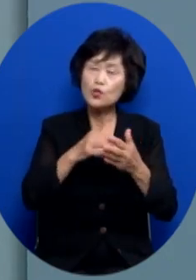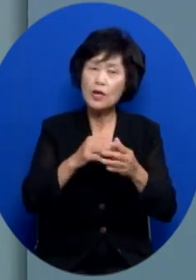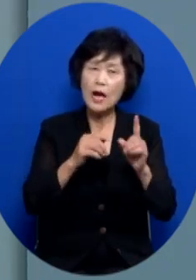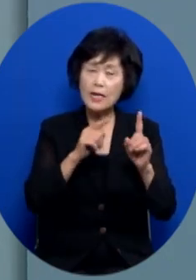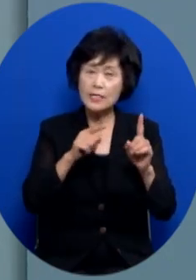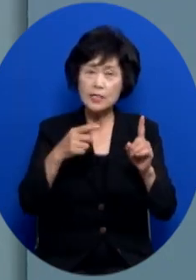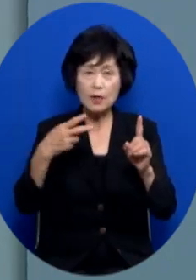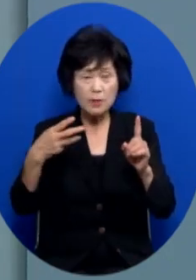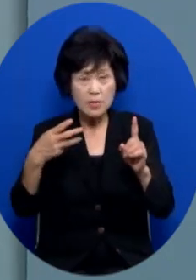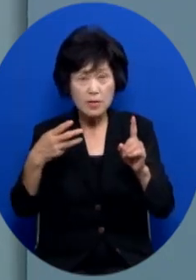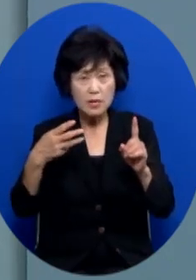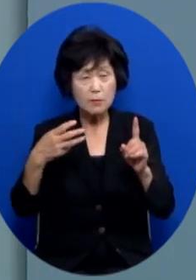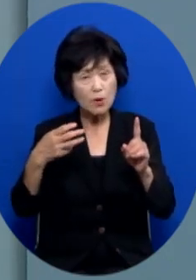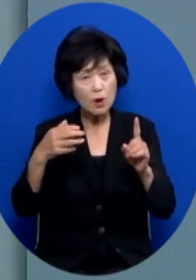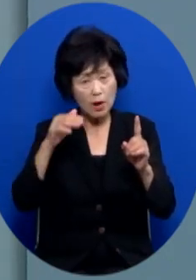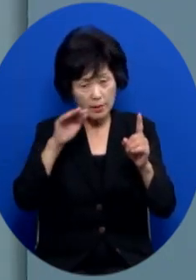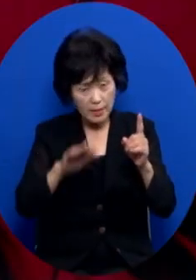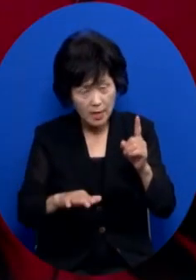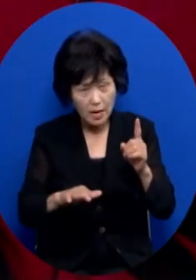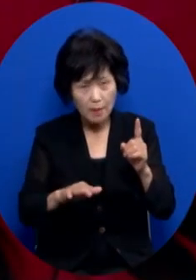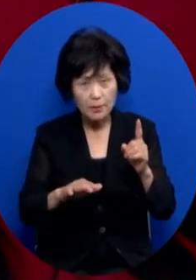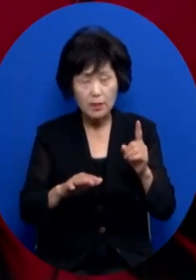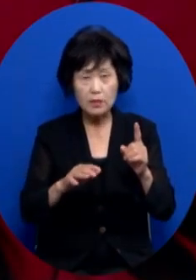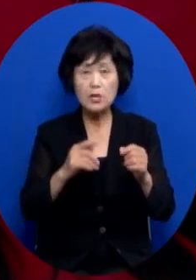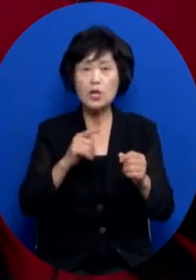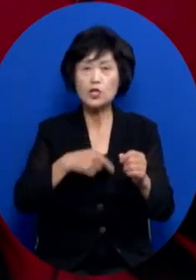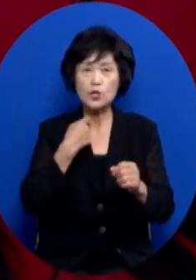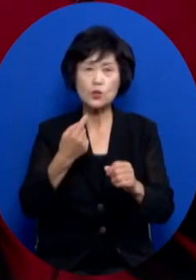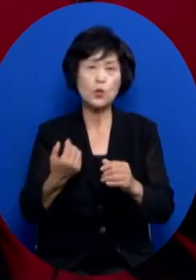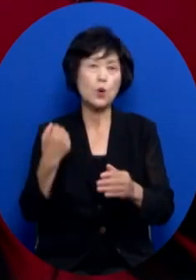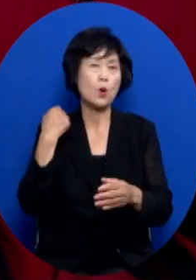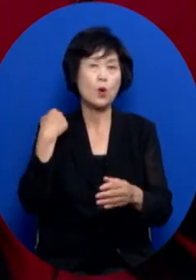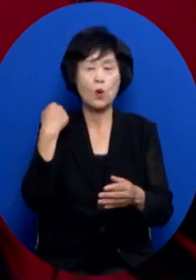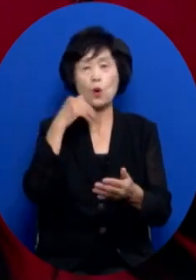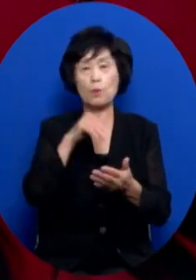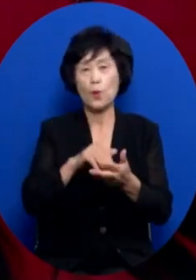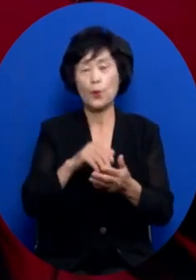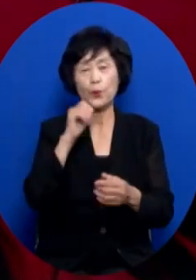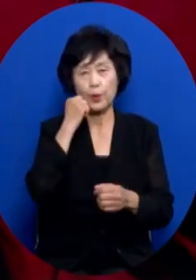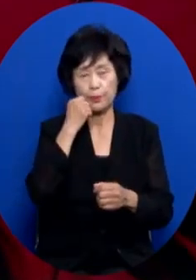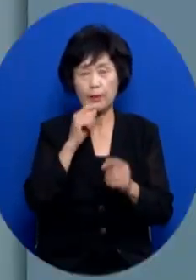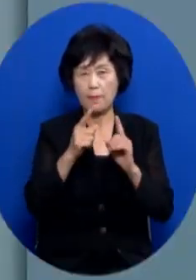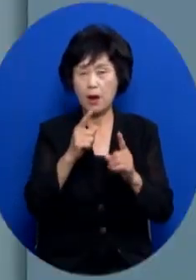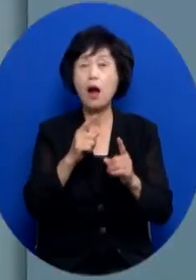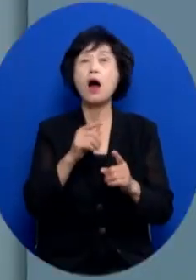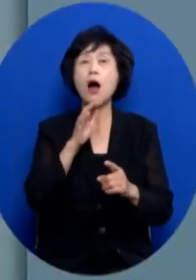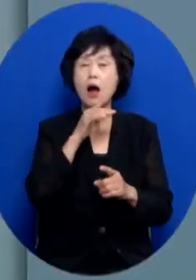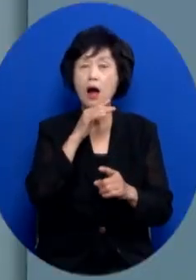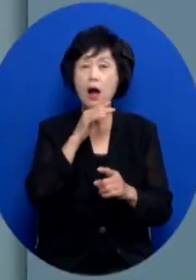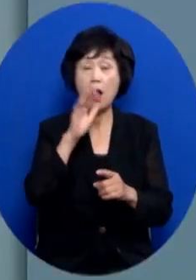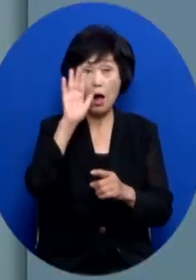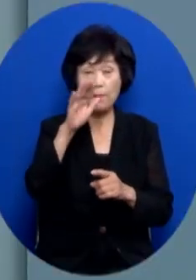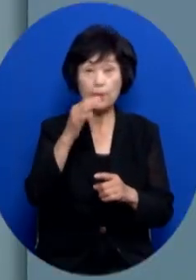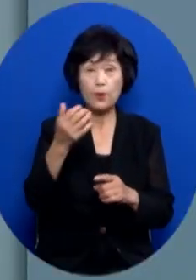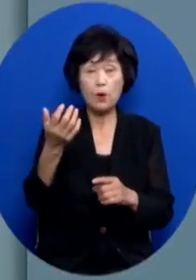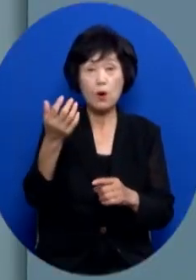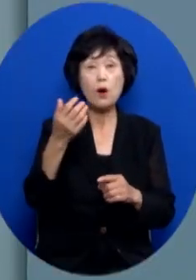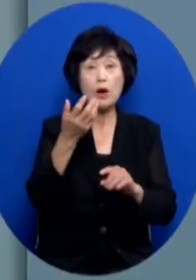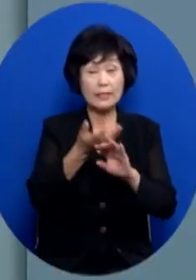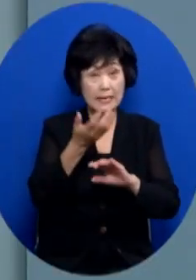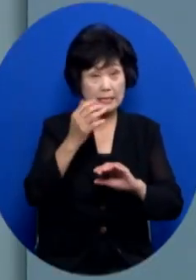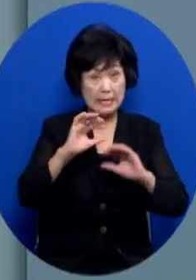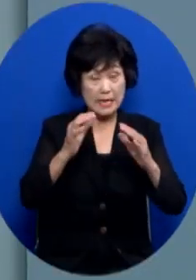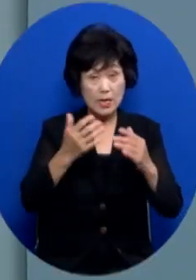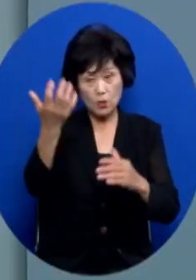떨어지면사회가 스스로유지될수없다는것을알게되었습니다.그래서저는앞으로 이민자수가 크게증가할것